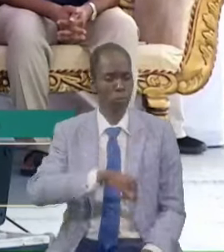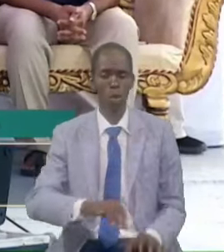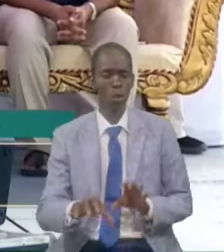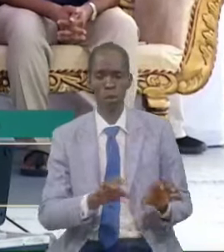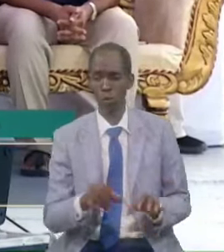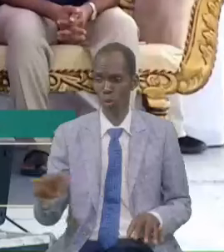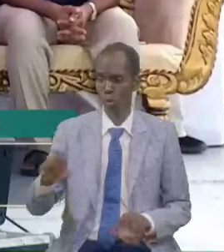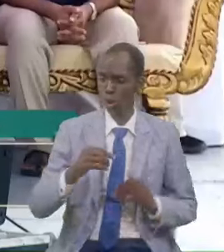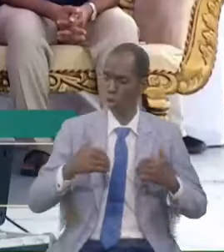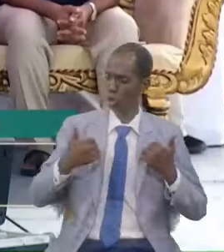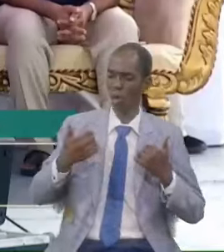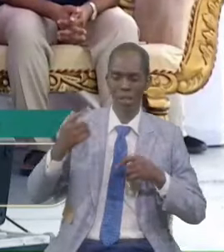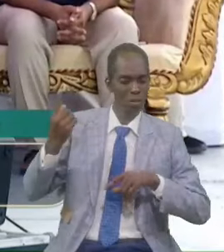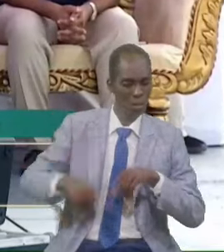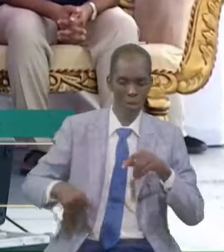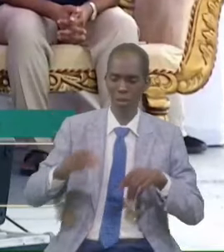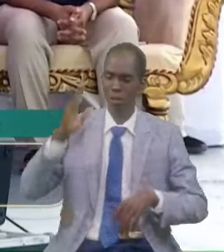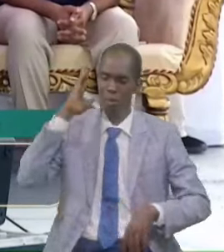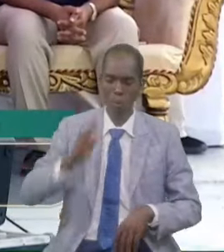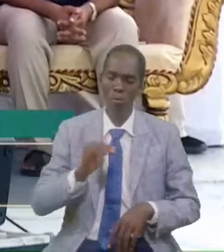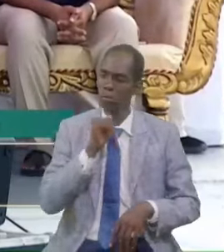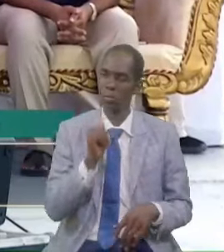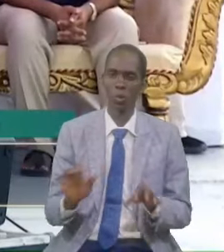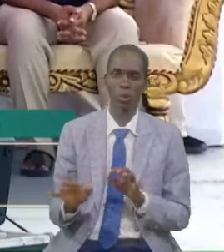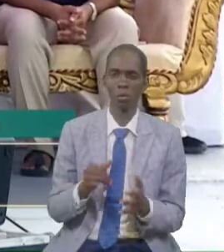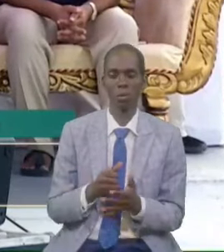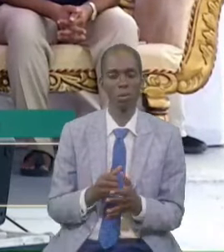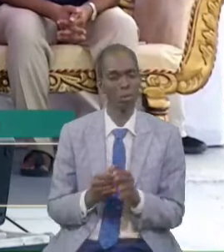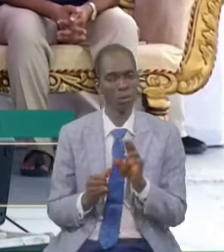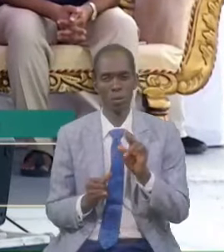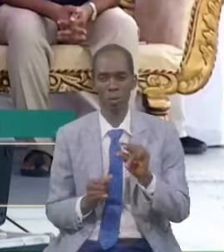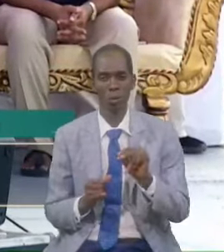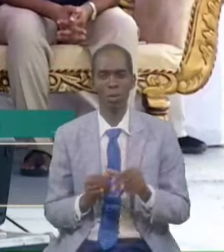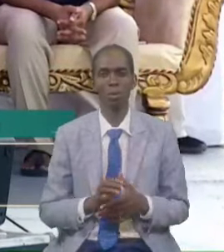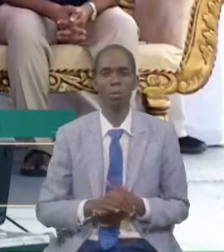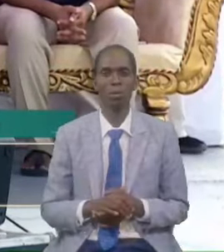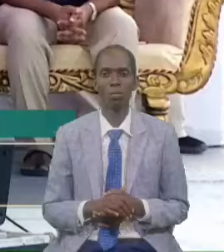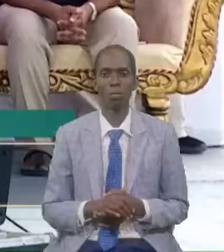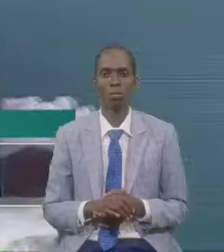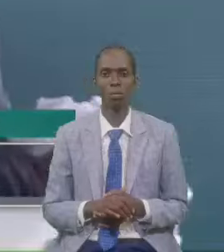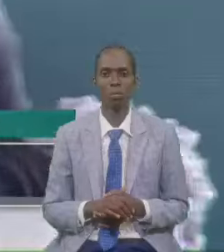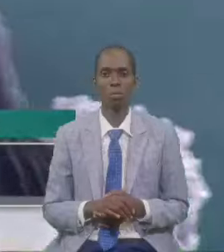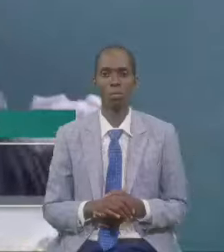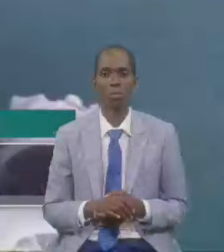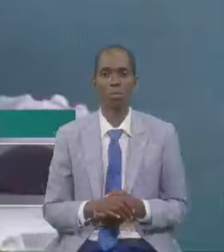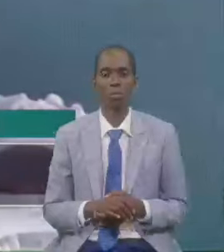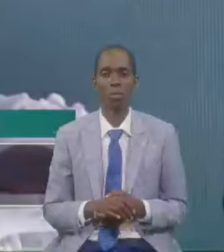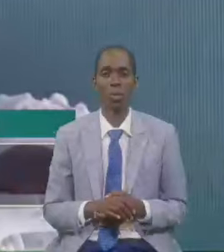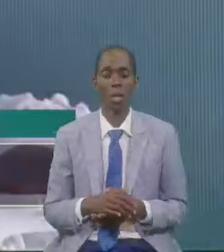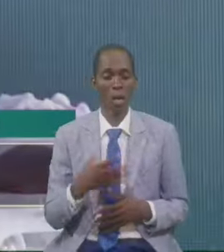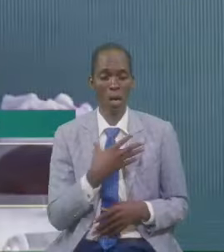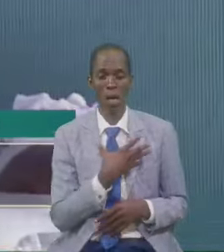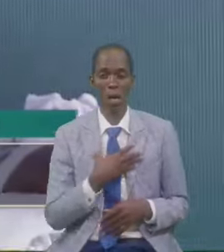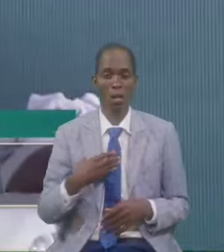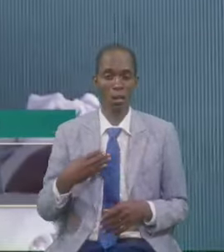do. యవ్వన తరము మేము చేయలేని వాటిని చేయలేము అనుకుంటే ఎప్పటికీ చేయలేరు. And they want to stop